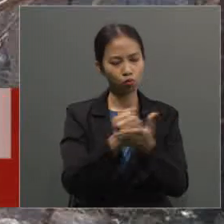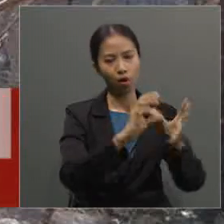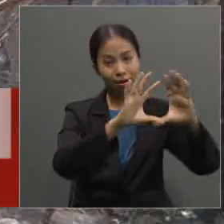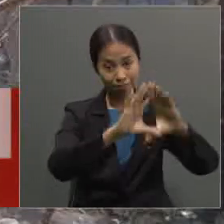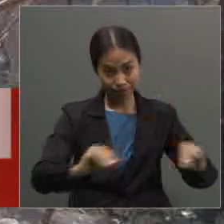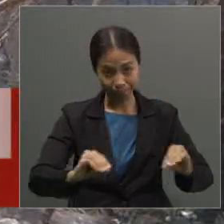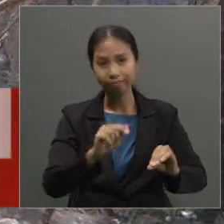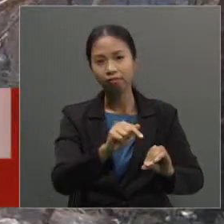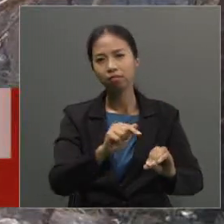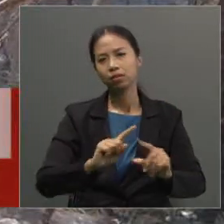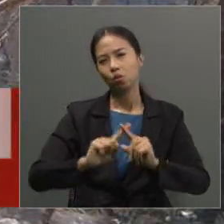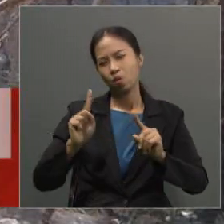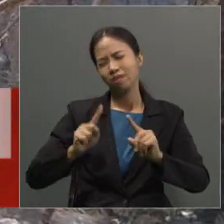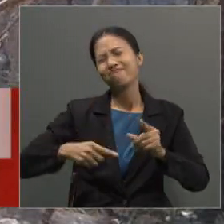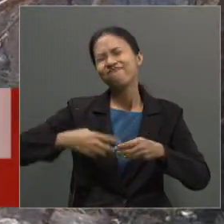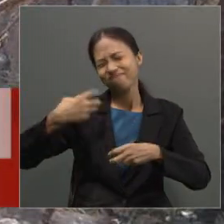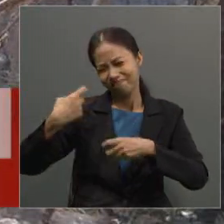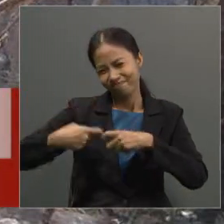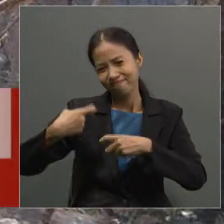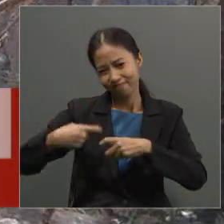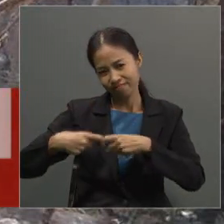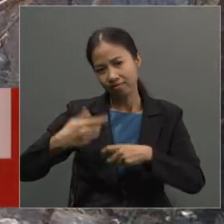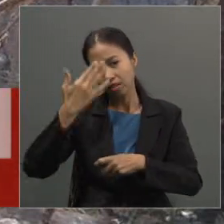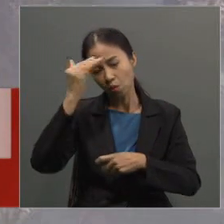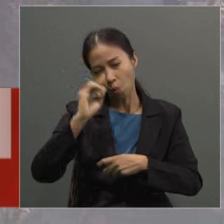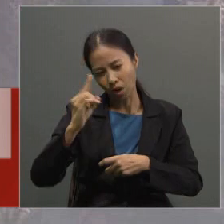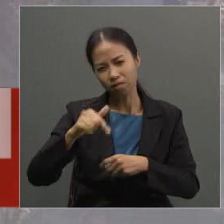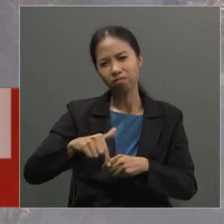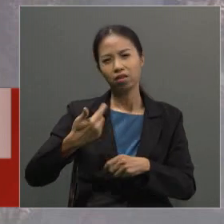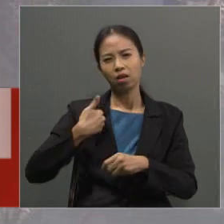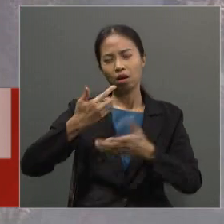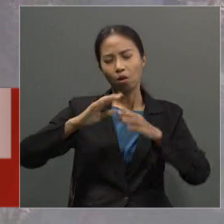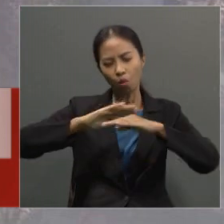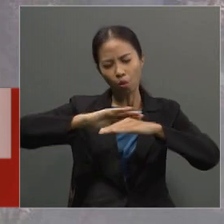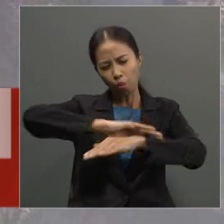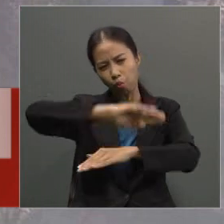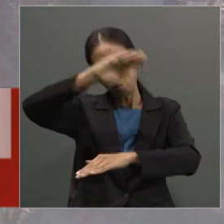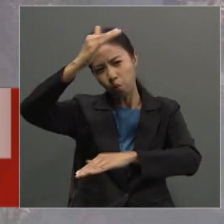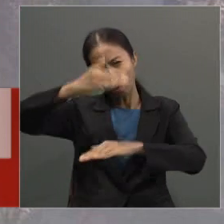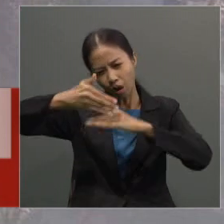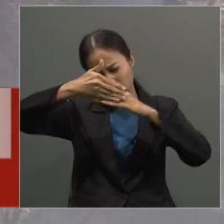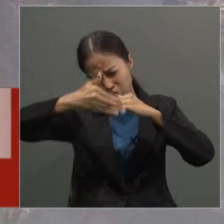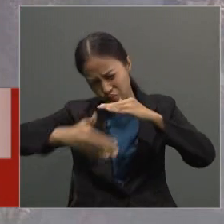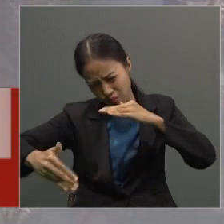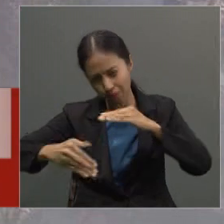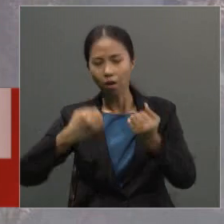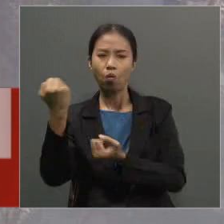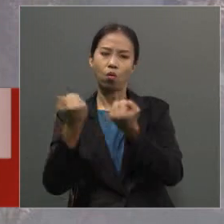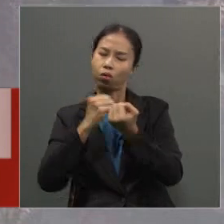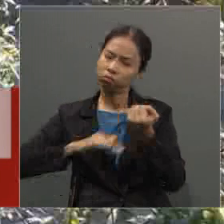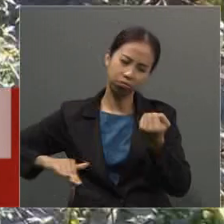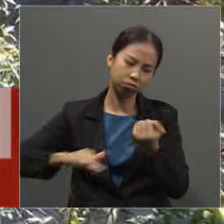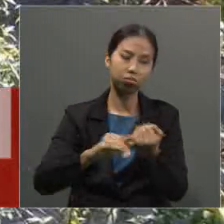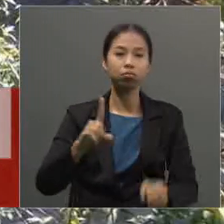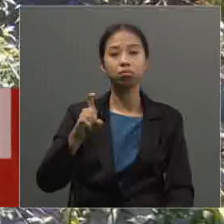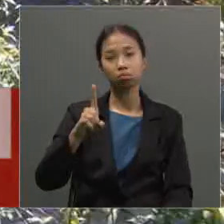พื้นที่แต่ก็พอุปสรรคนะครับในพื้นที่ห่างไกลครับมีหน้าผาสูงชันและไม่มีเส้นทางรถยนต์เข้าสู่พื้น